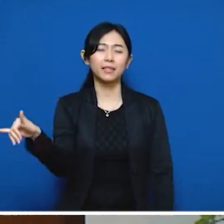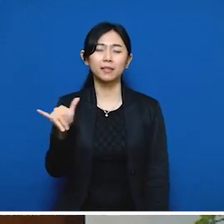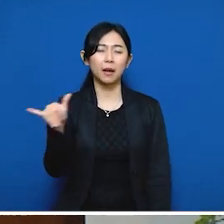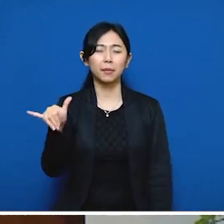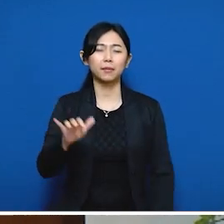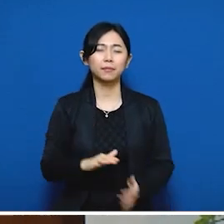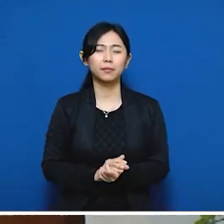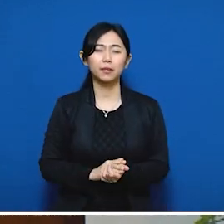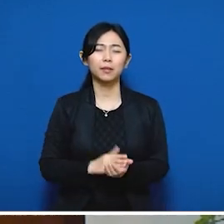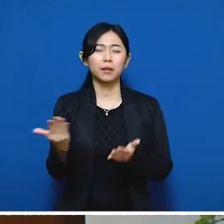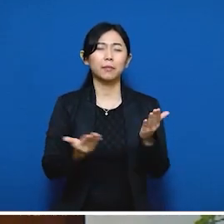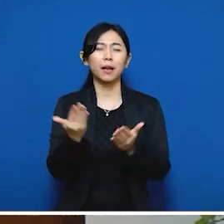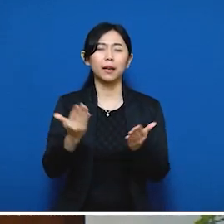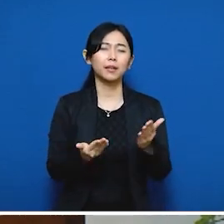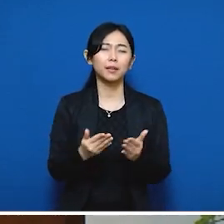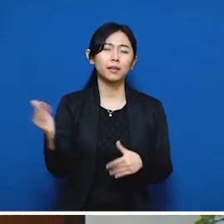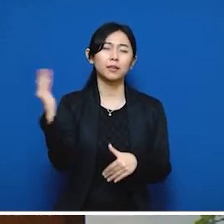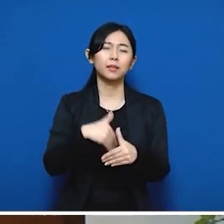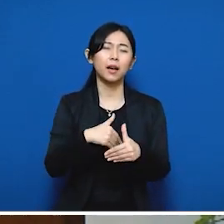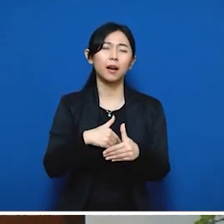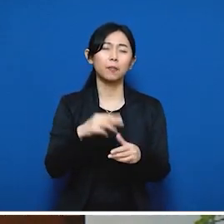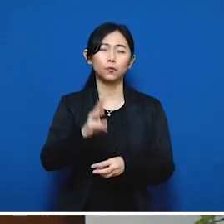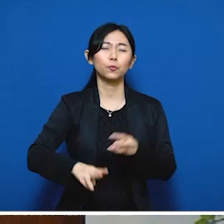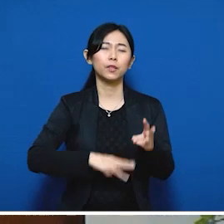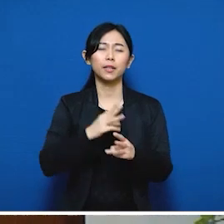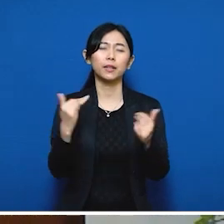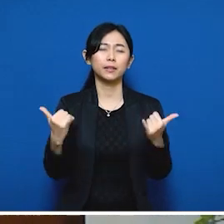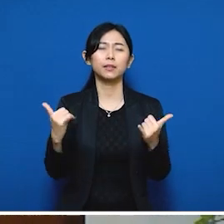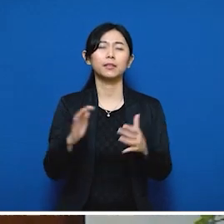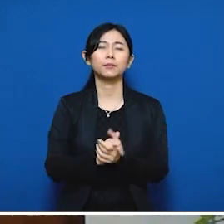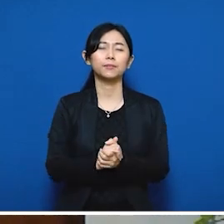sesama, melayani di dalam dunia ini.